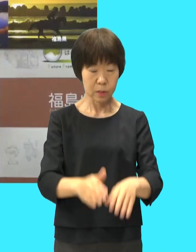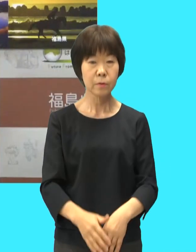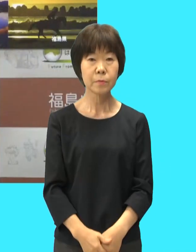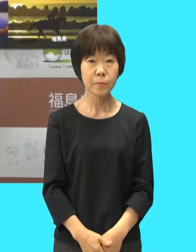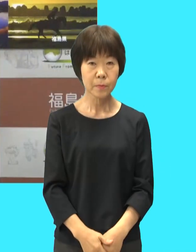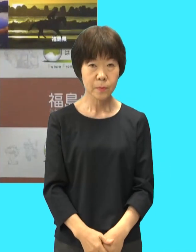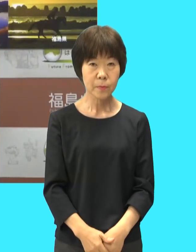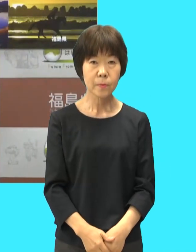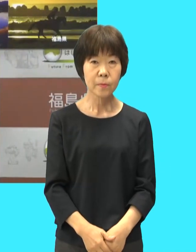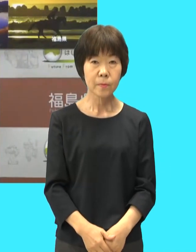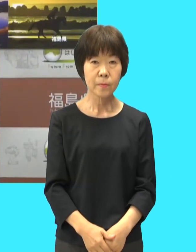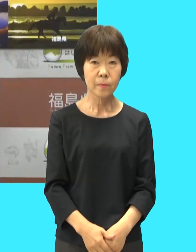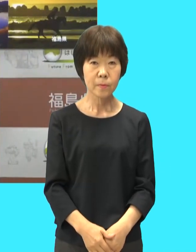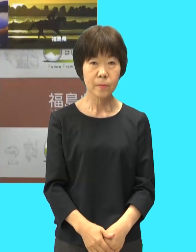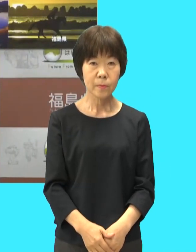ます